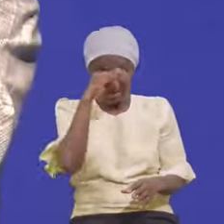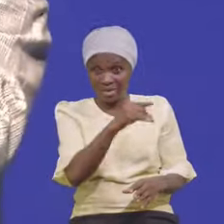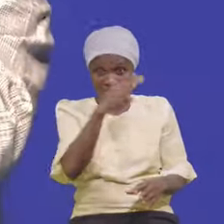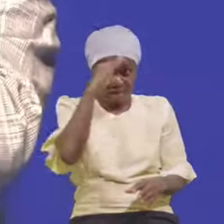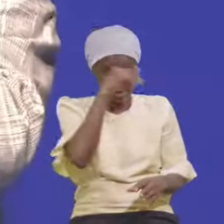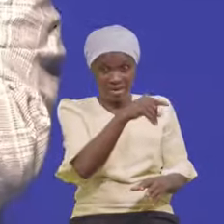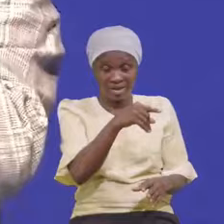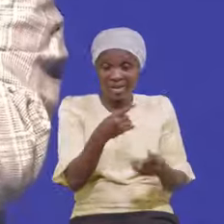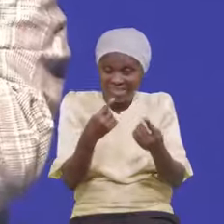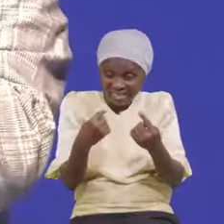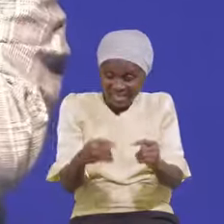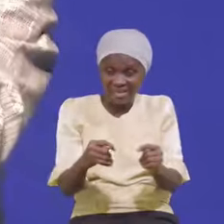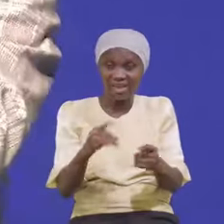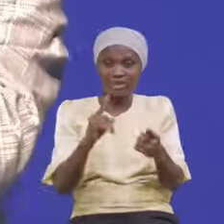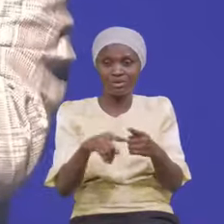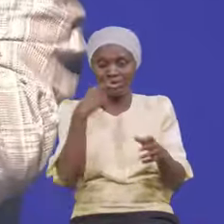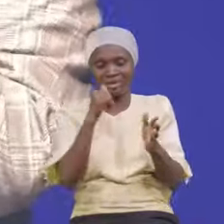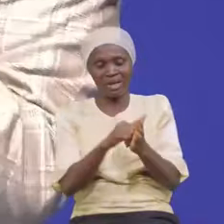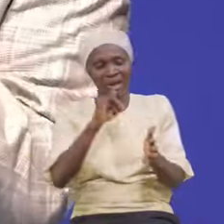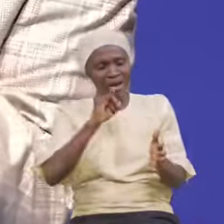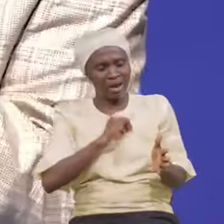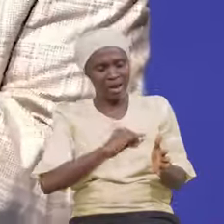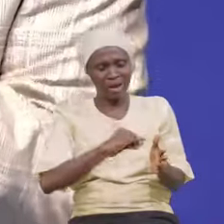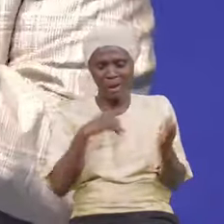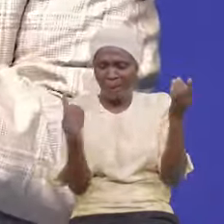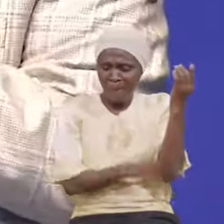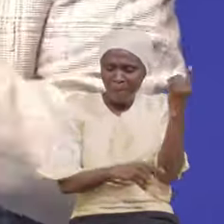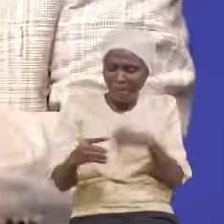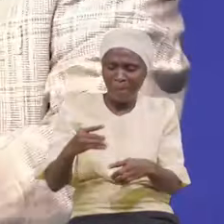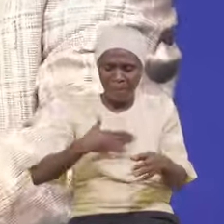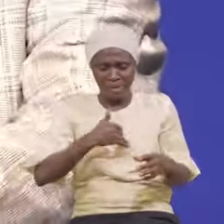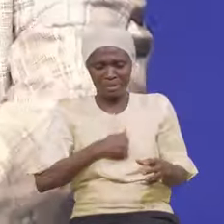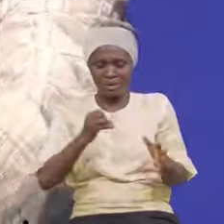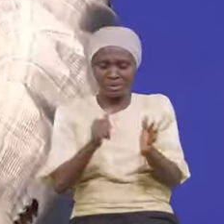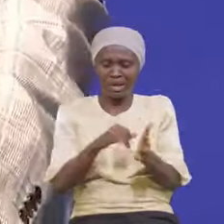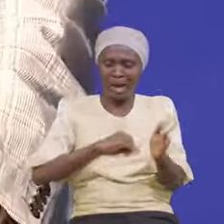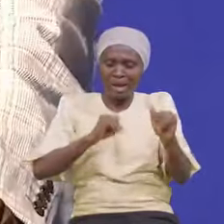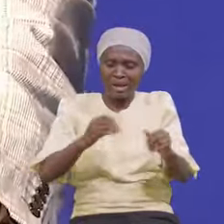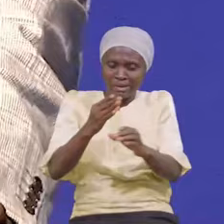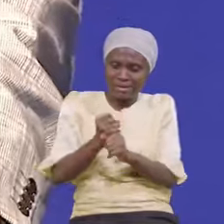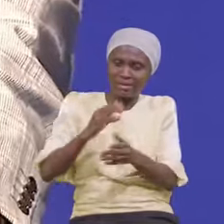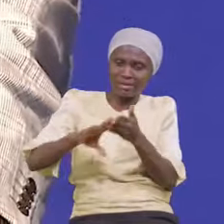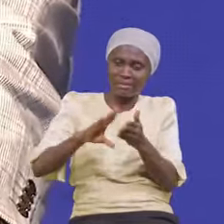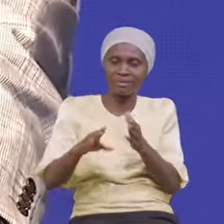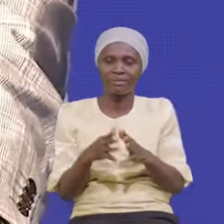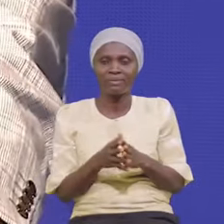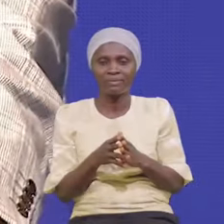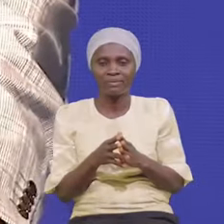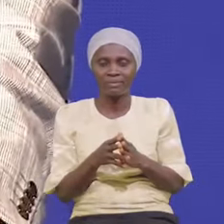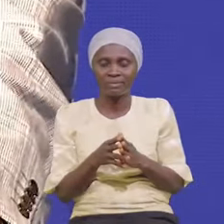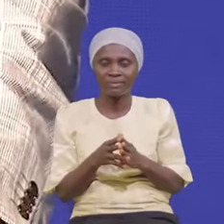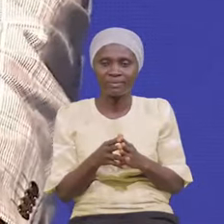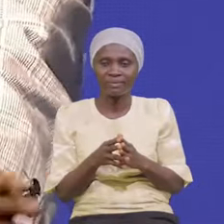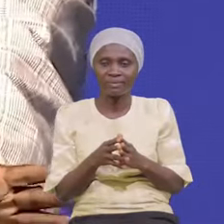సే ఐ పనిష్ మైసెల్ఫ్ సో ఐ కెన్ హావ్ పార్డన్. ఆ విధంగా నన్ను నేను శిక్షించుకుంటే నాకు క్షమాపణ వస్తుంది